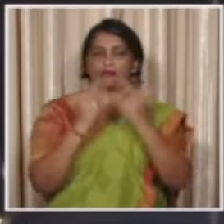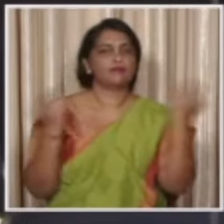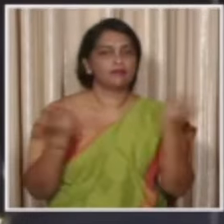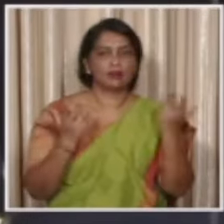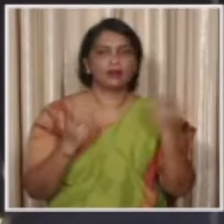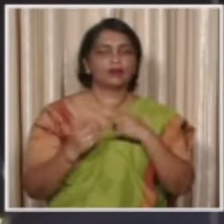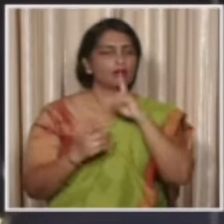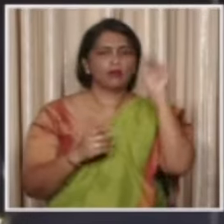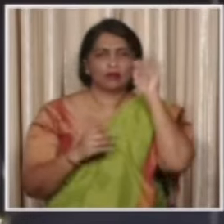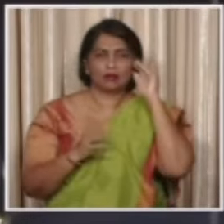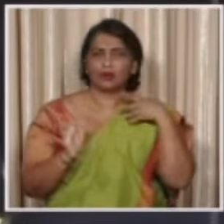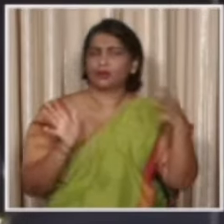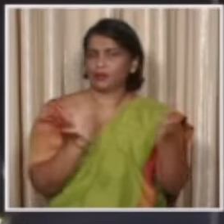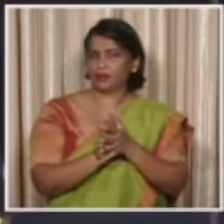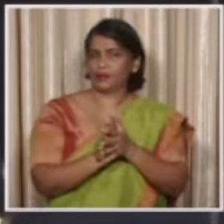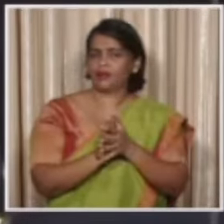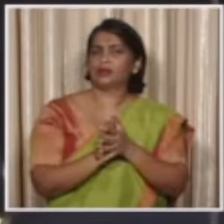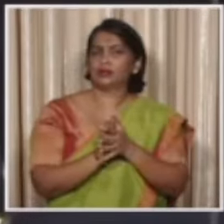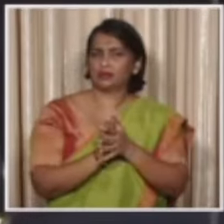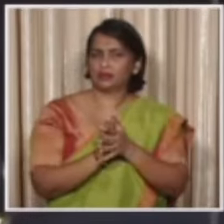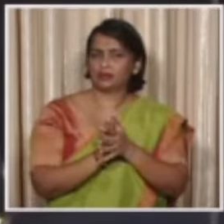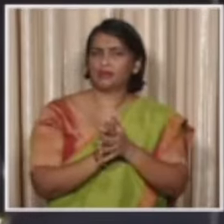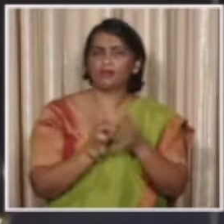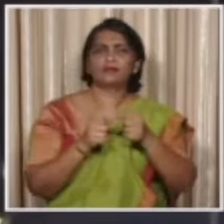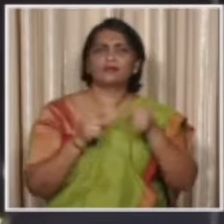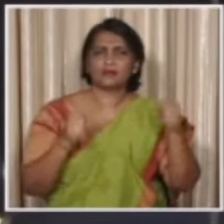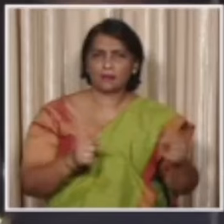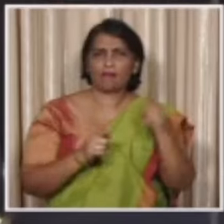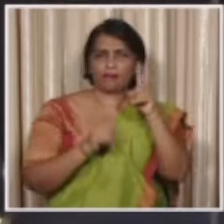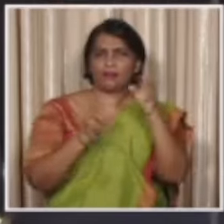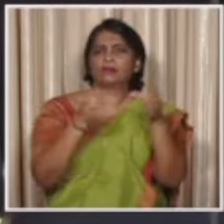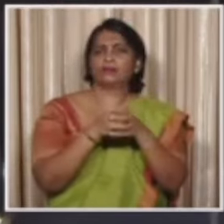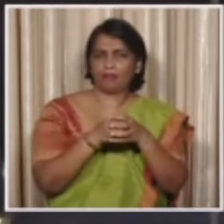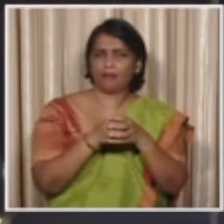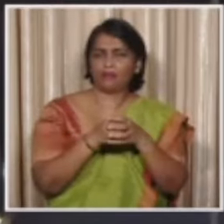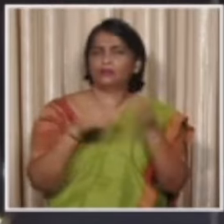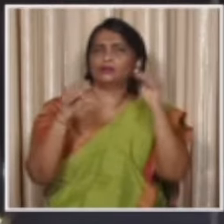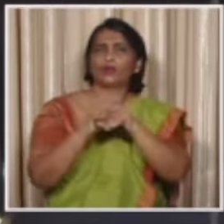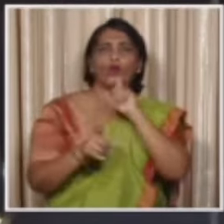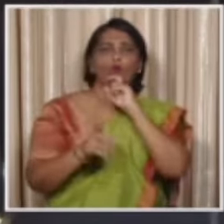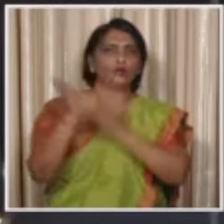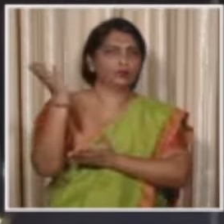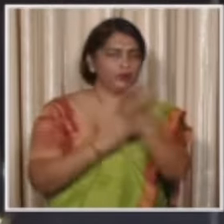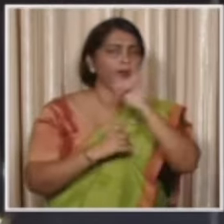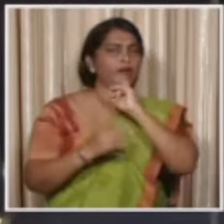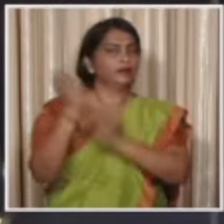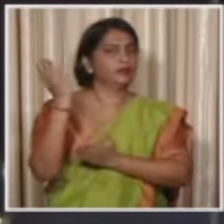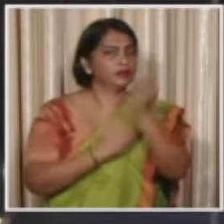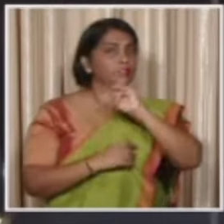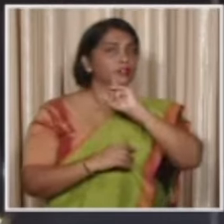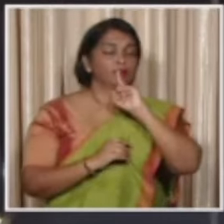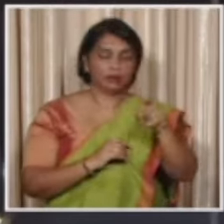මං අහගෙනයි අපිත් එක්ක මේ අපේ මේ මේ විපක්ෂයේ ඉන්න එක කණ්ඩායමක් ගියා උසාවියට. උසාවියට ගිහිල්ලා